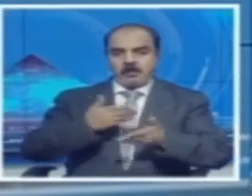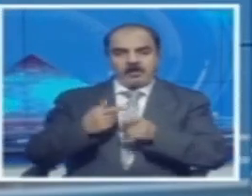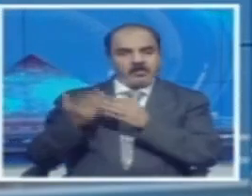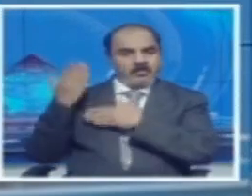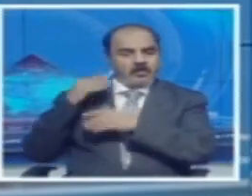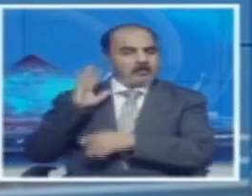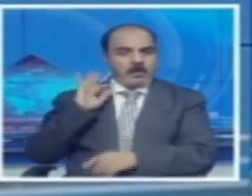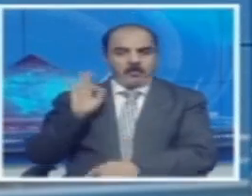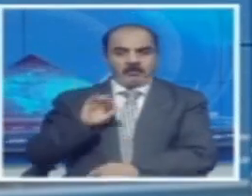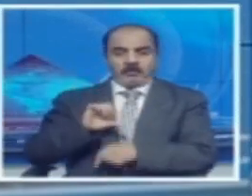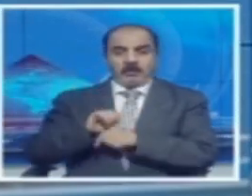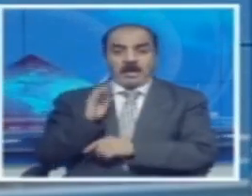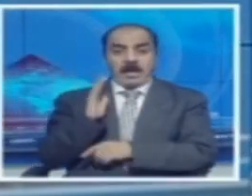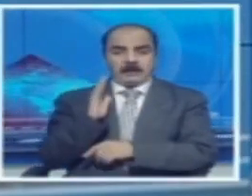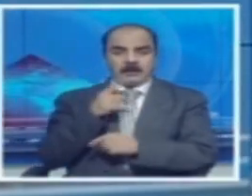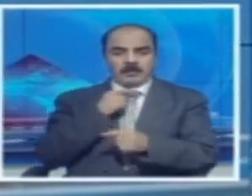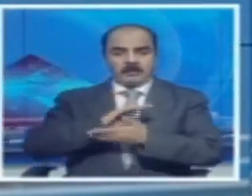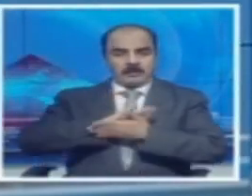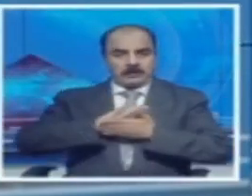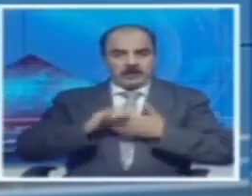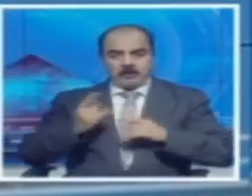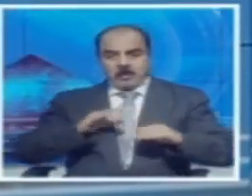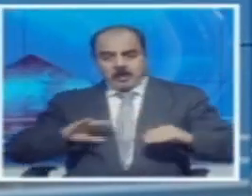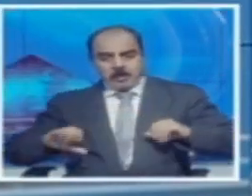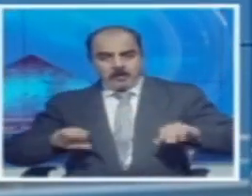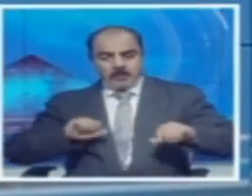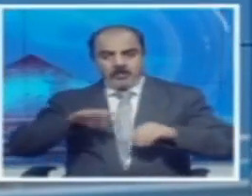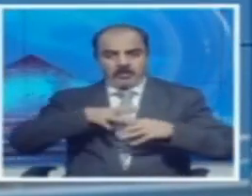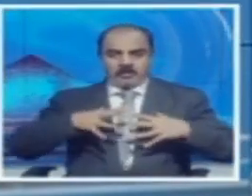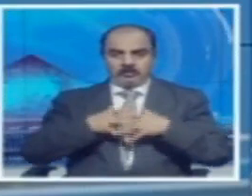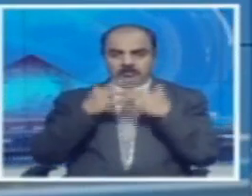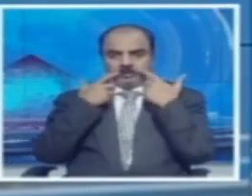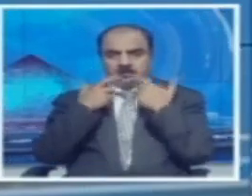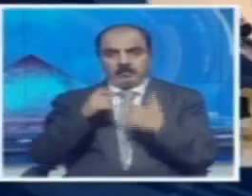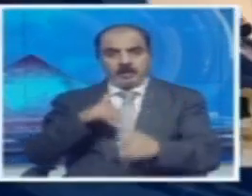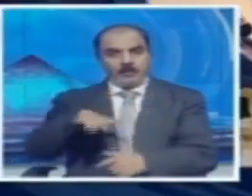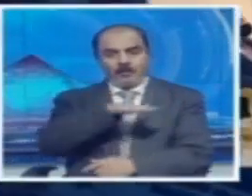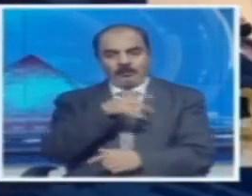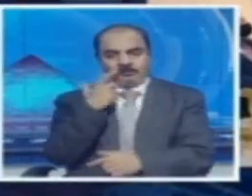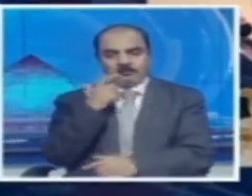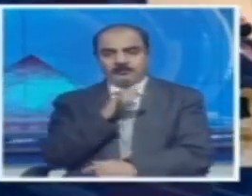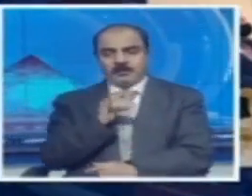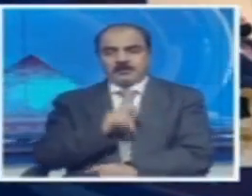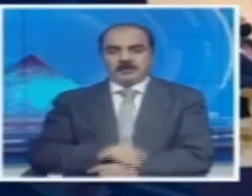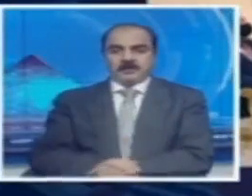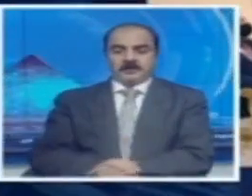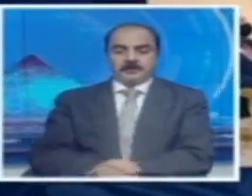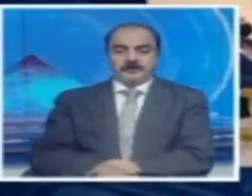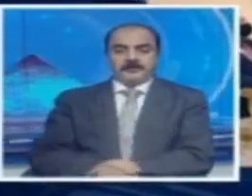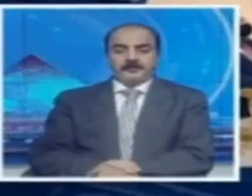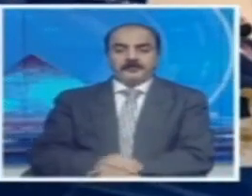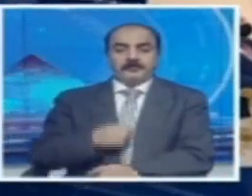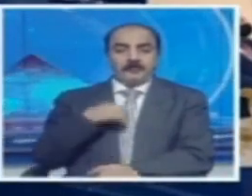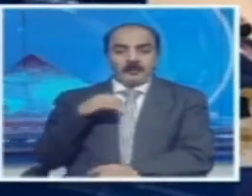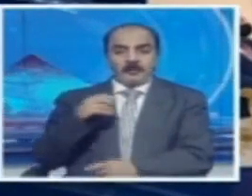مصر والولايات المتحدة، والتي تمثل ركيزة أساسية لصون السلم والأمن بمنطقة الشرق الأوسط.